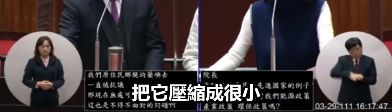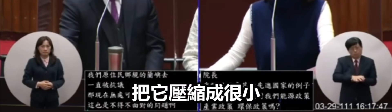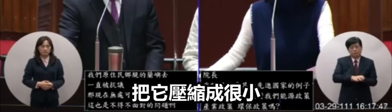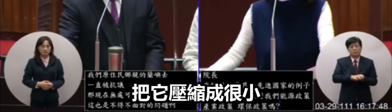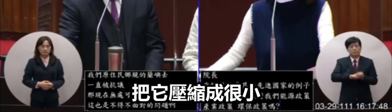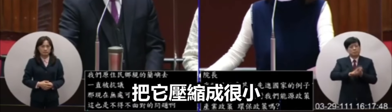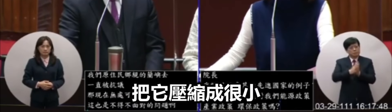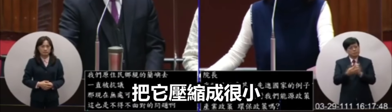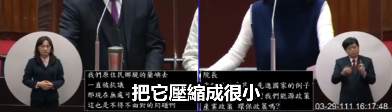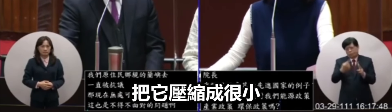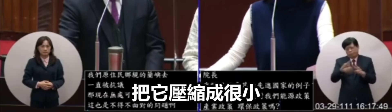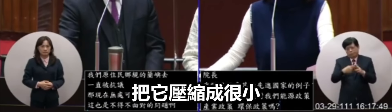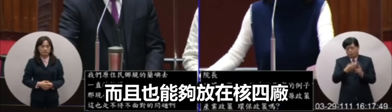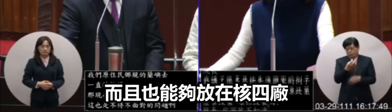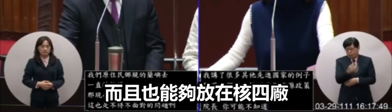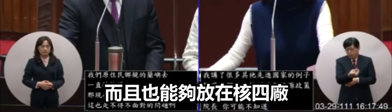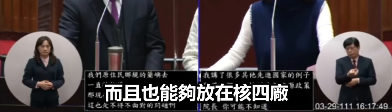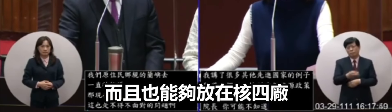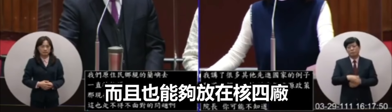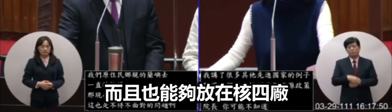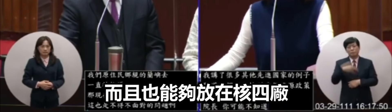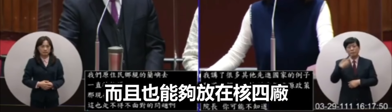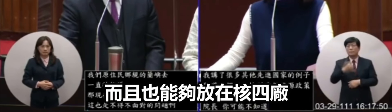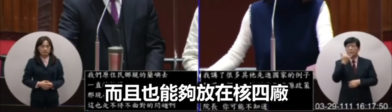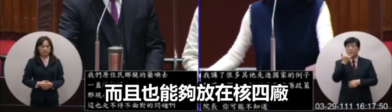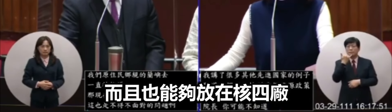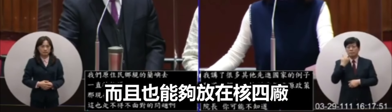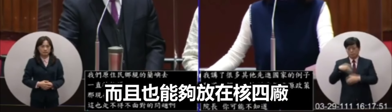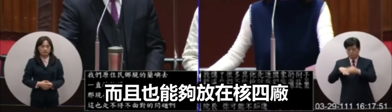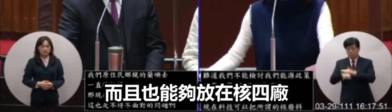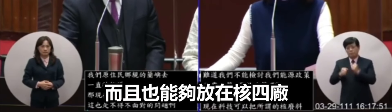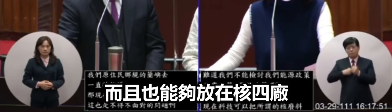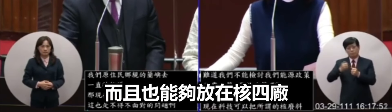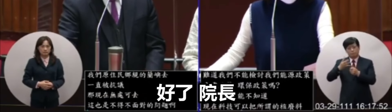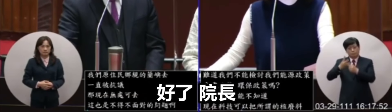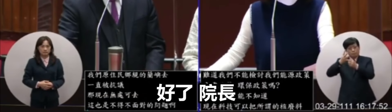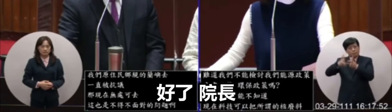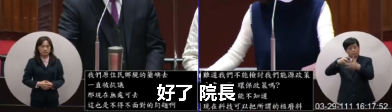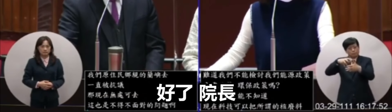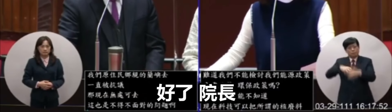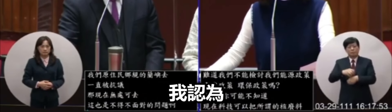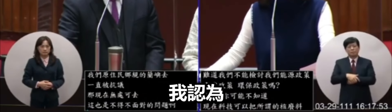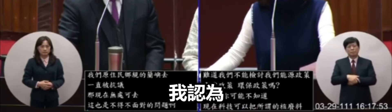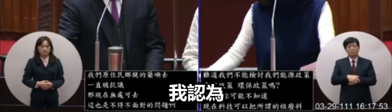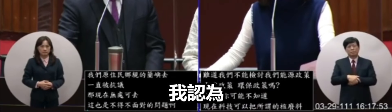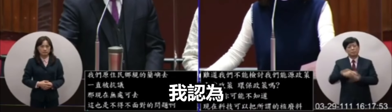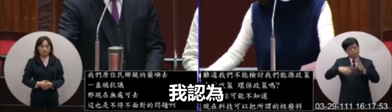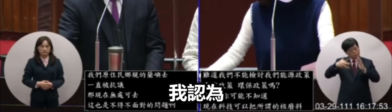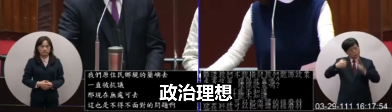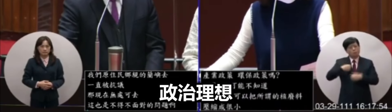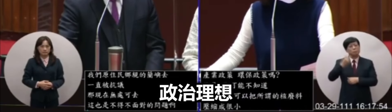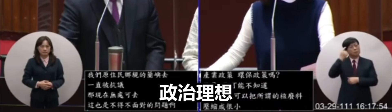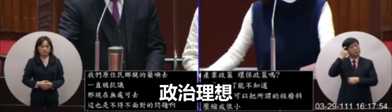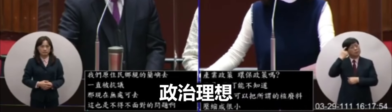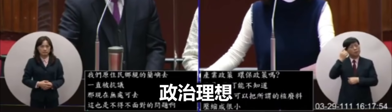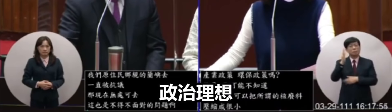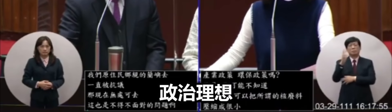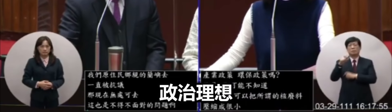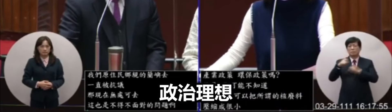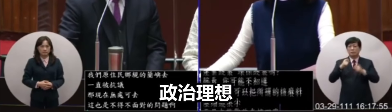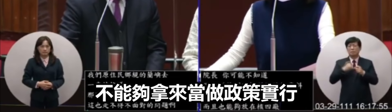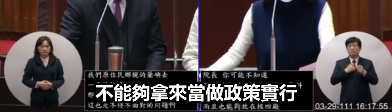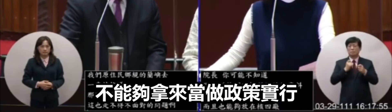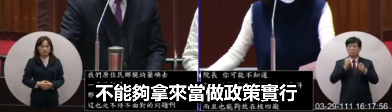成很小，而且呢也能够放在核市场。好了，院长，我认为啦，政治理